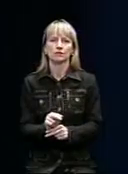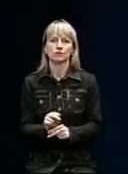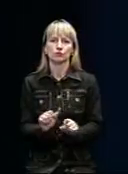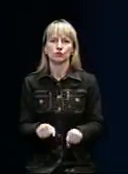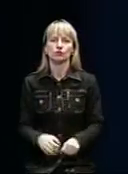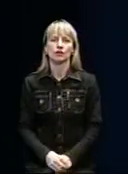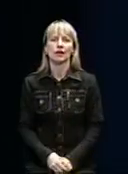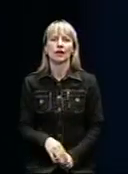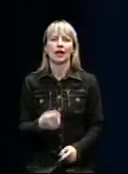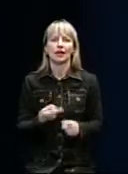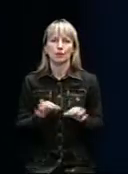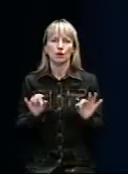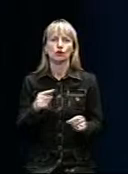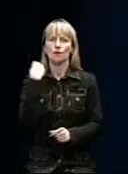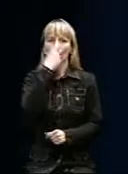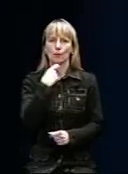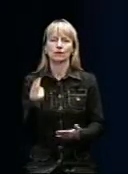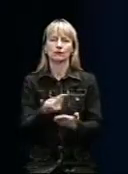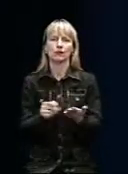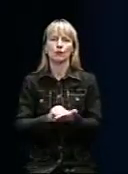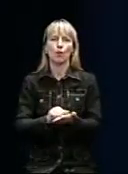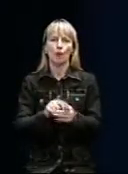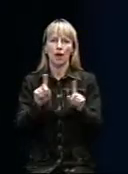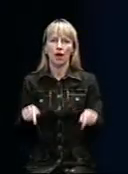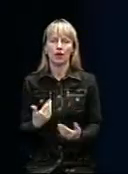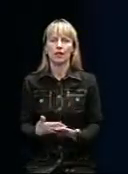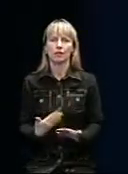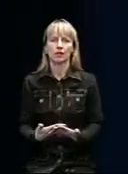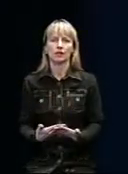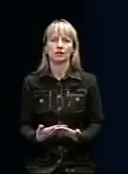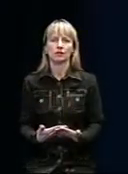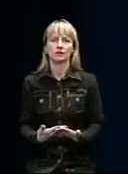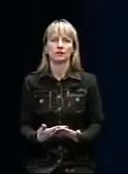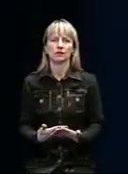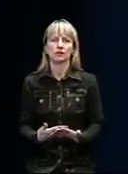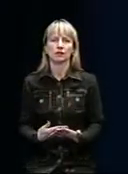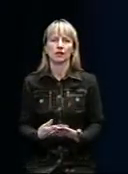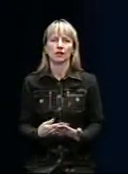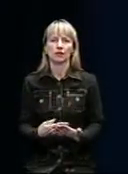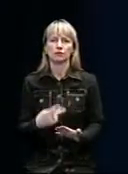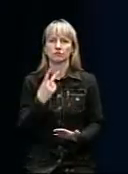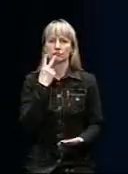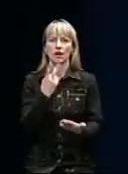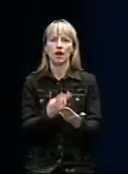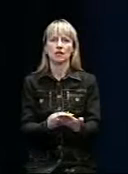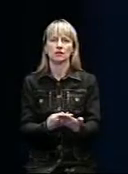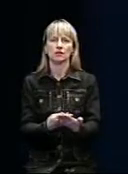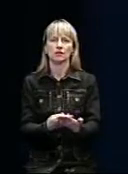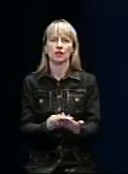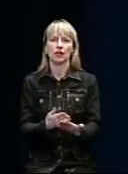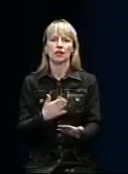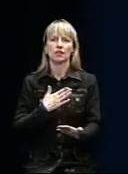в образах, які з'являються на папері, наприклад, на холсті відображається, ну, от